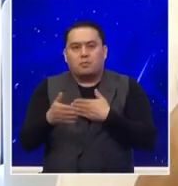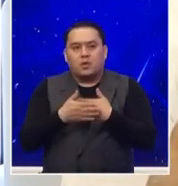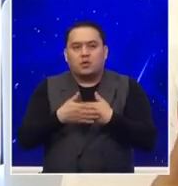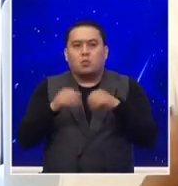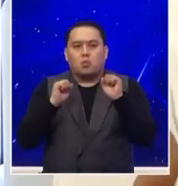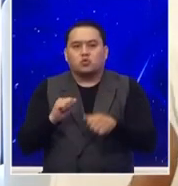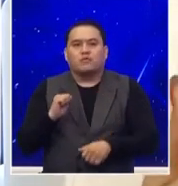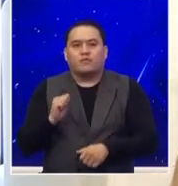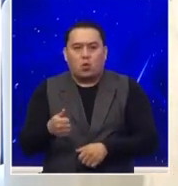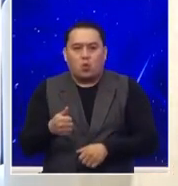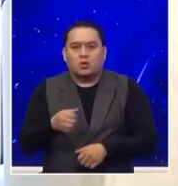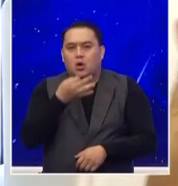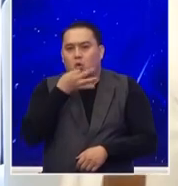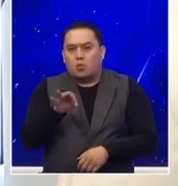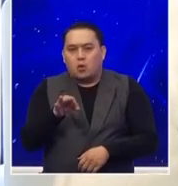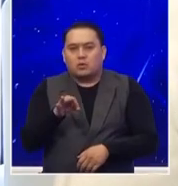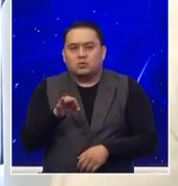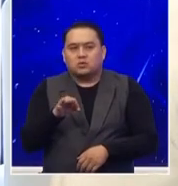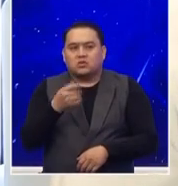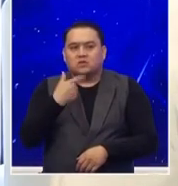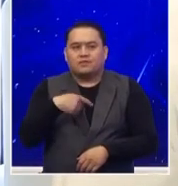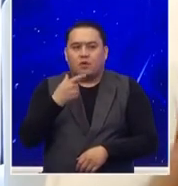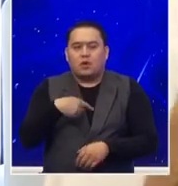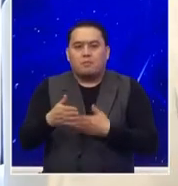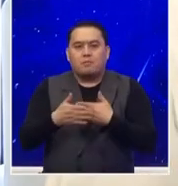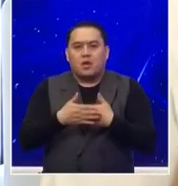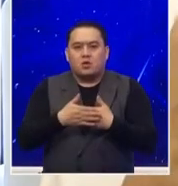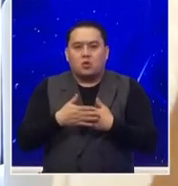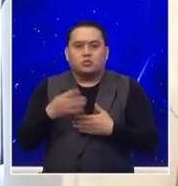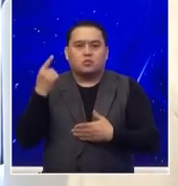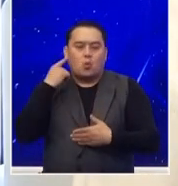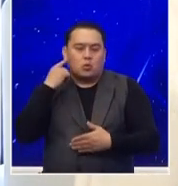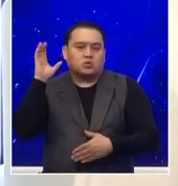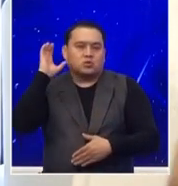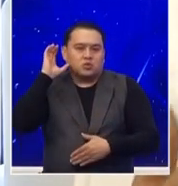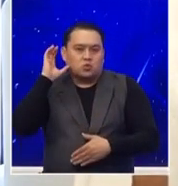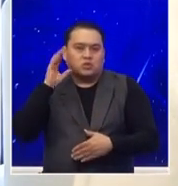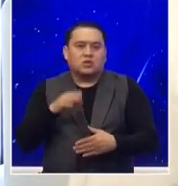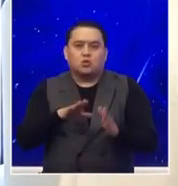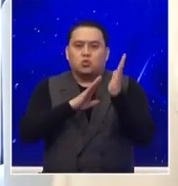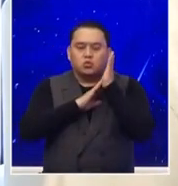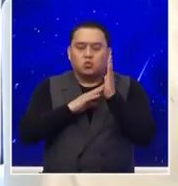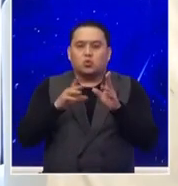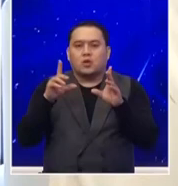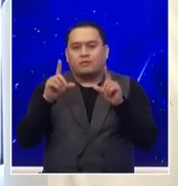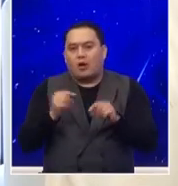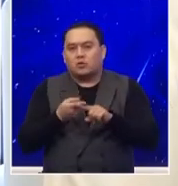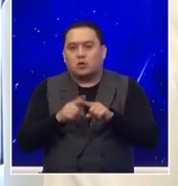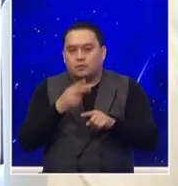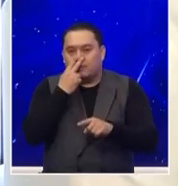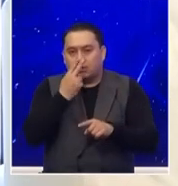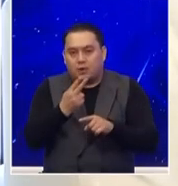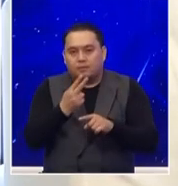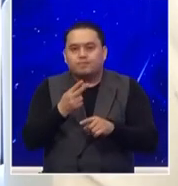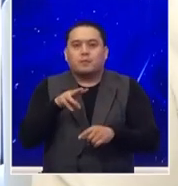мог включить, то есть мама любая могла своему ребенку включить перед сном, чтобы он мог слушать эту сказку и уснуть. Или же, наоборот, смотреть на эту сказку, потому